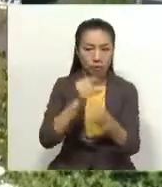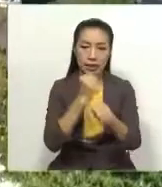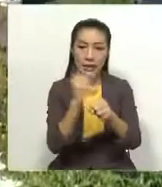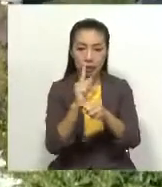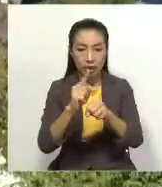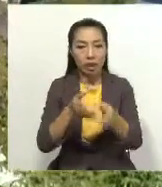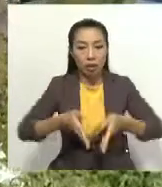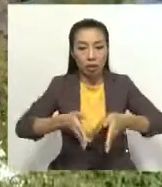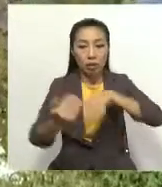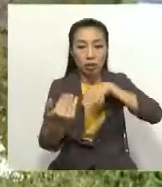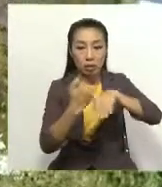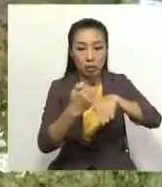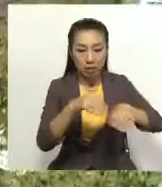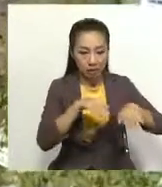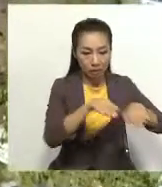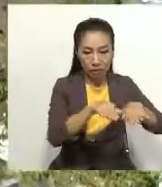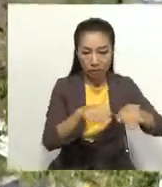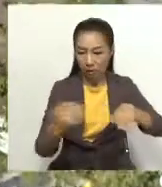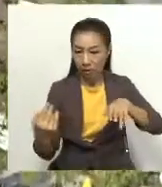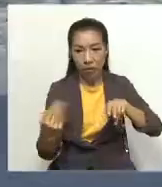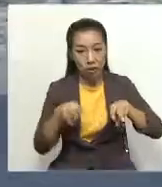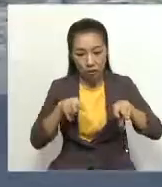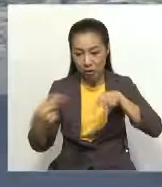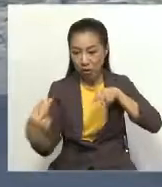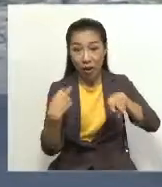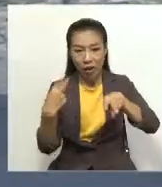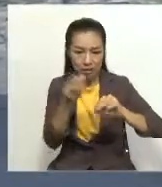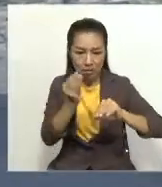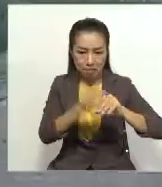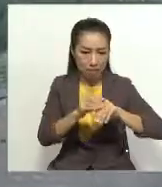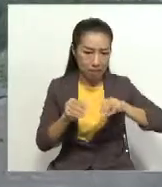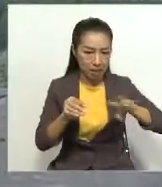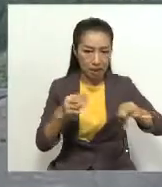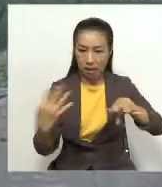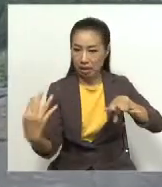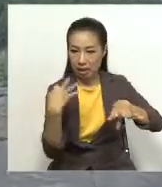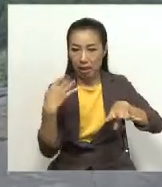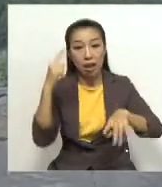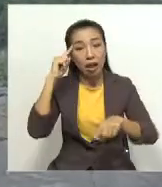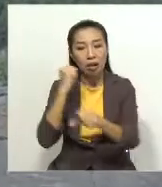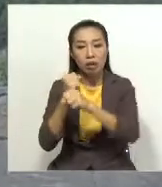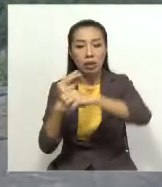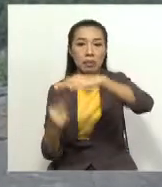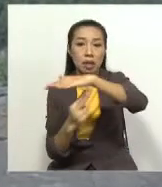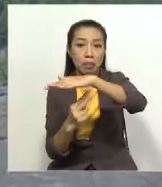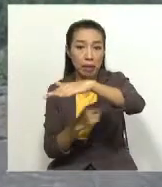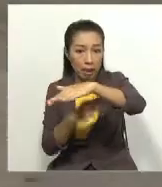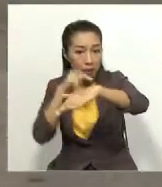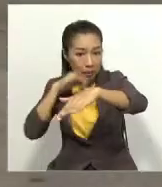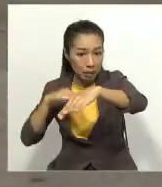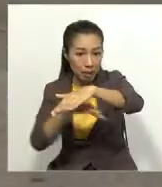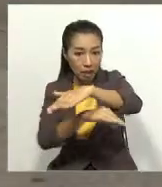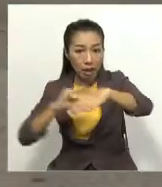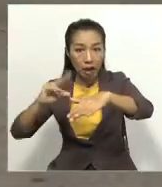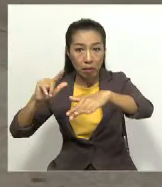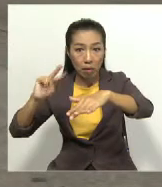มเป็นถนน4เลนในหลายเส้นทางรวมถึงก่อสร้างสะพานข้ามแม่น้ำโขงแห่งที่6ที่อำเภอนาตาลโครงการขย